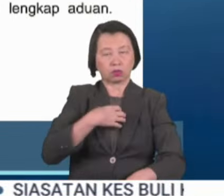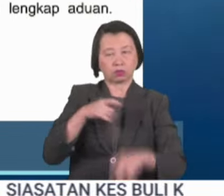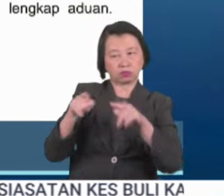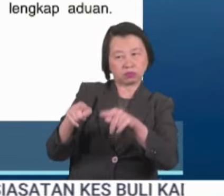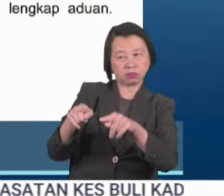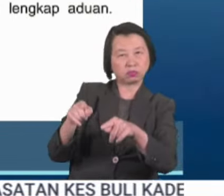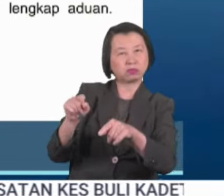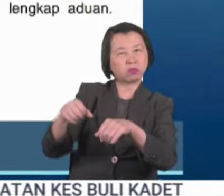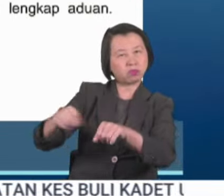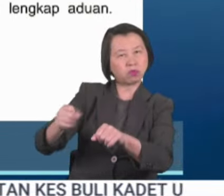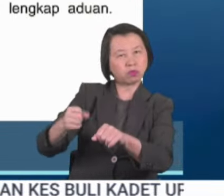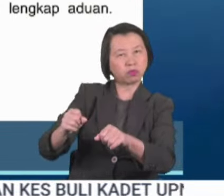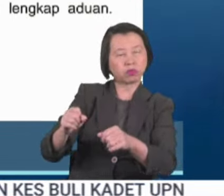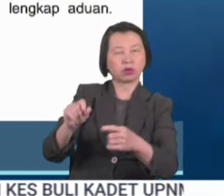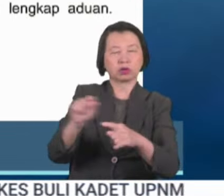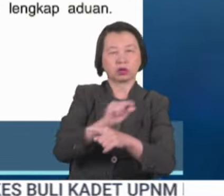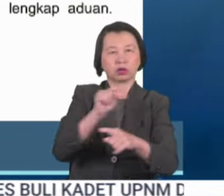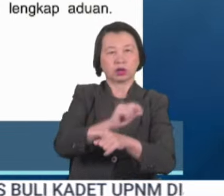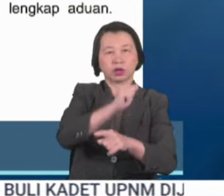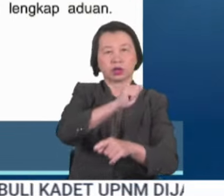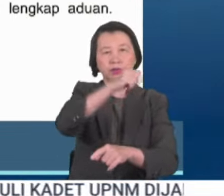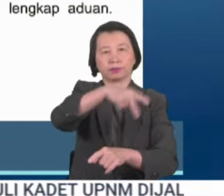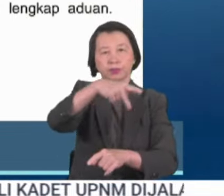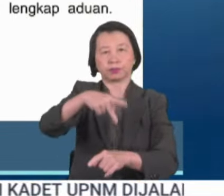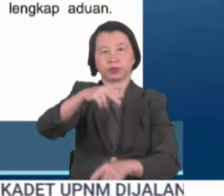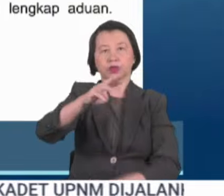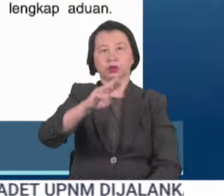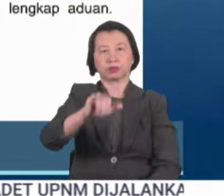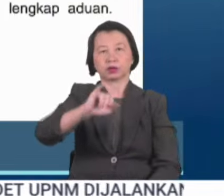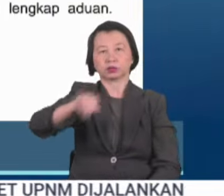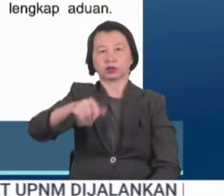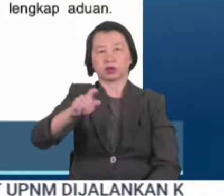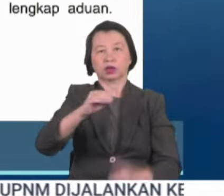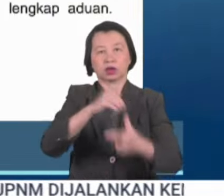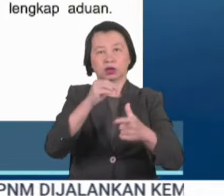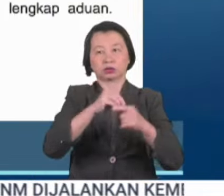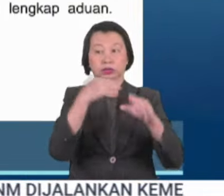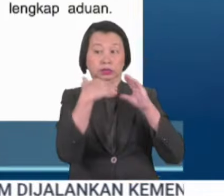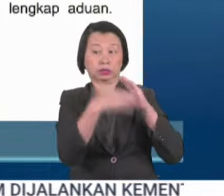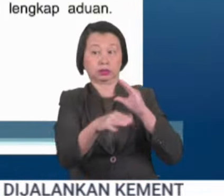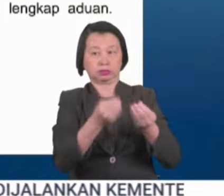laku pengguna menerusi aplikasi MyJPJ atau email tertera.